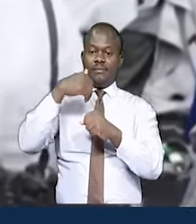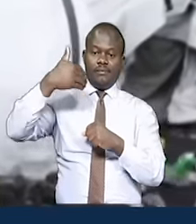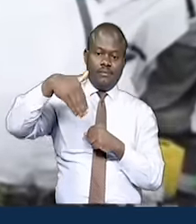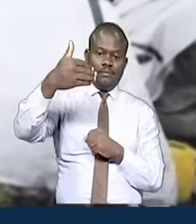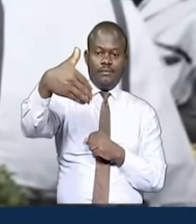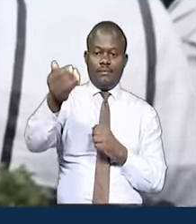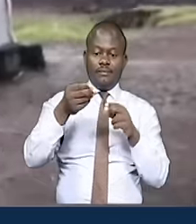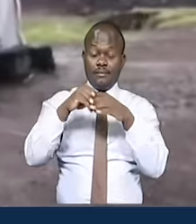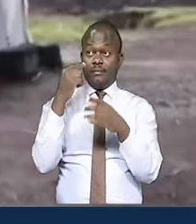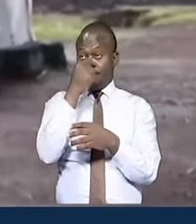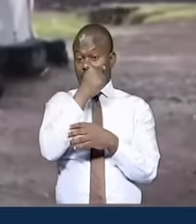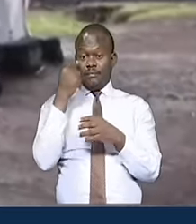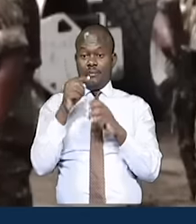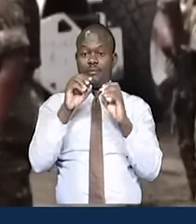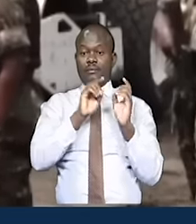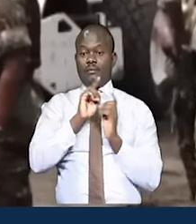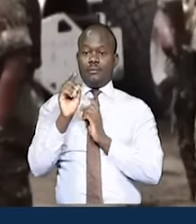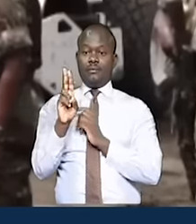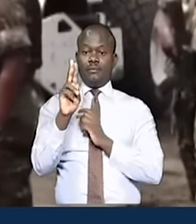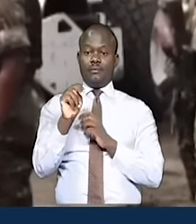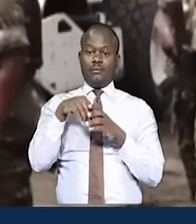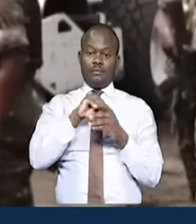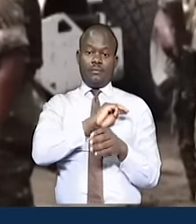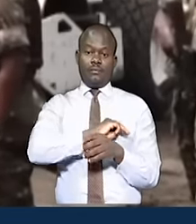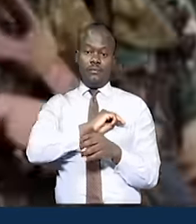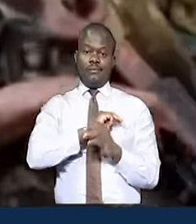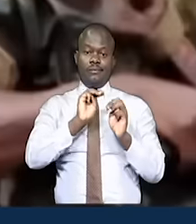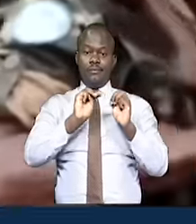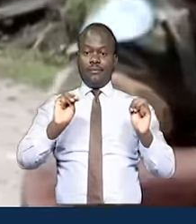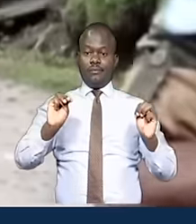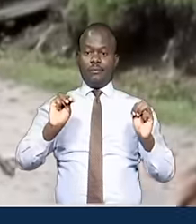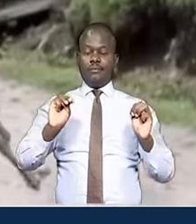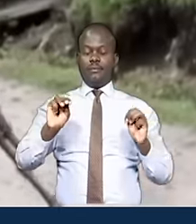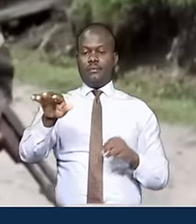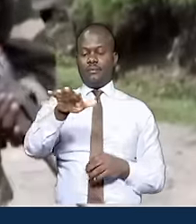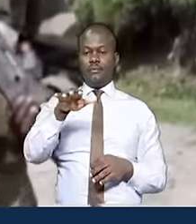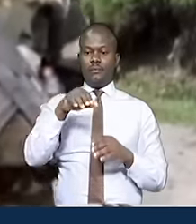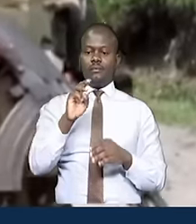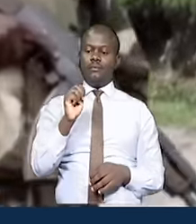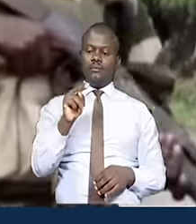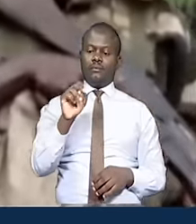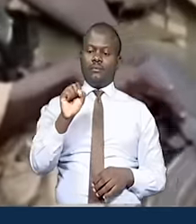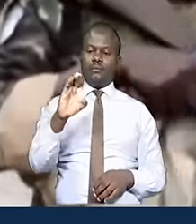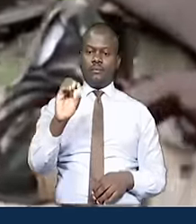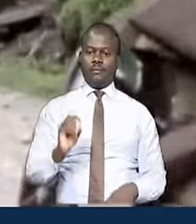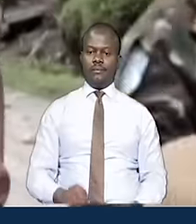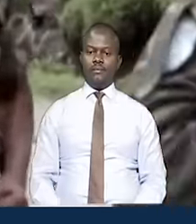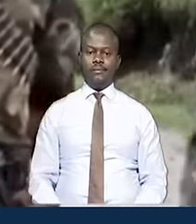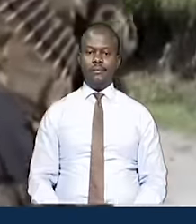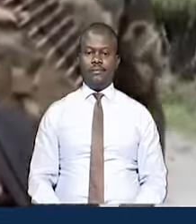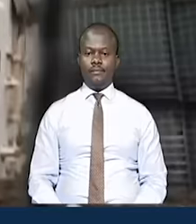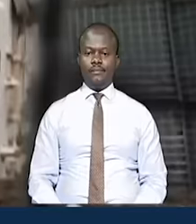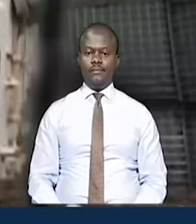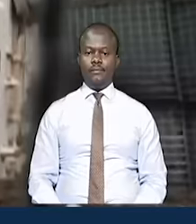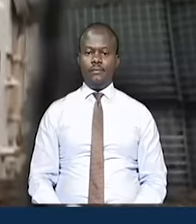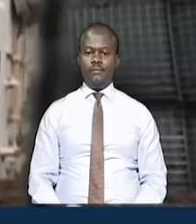wundi bibera mu maso y'ingabo z'umuryango w'abibumbye uri mu butumwa bw'amahoro muri Kongo, MONUSCO. Adam Squizera, Televiziyo